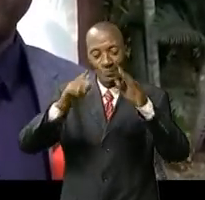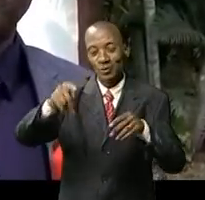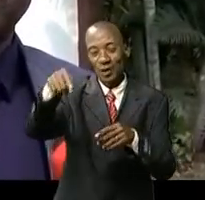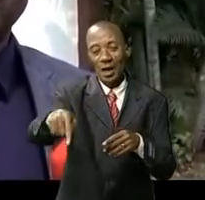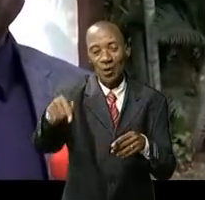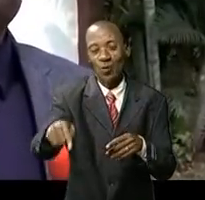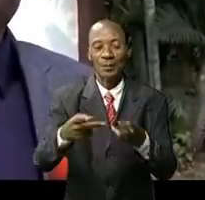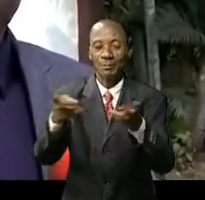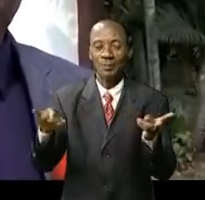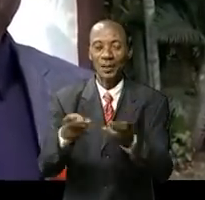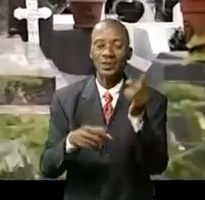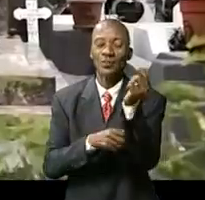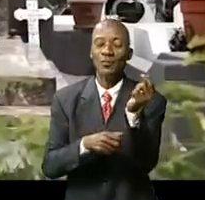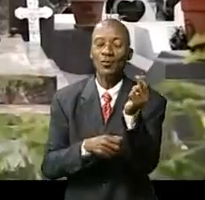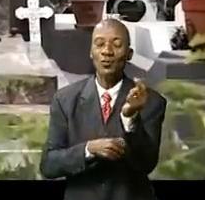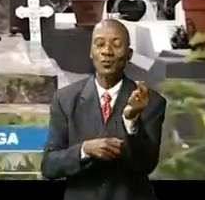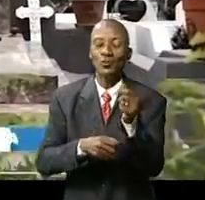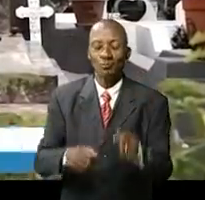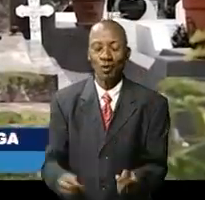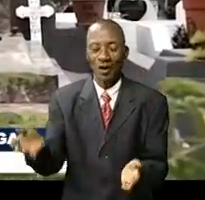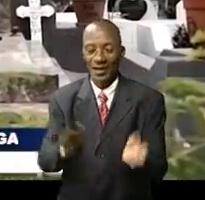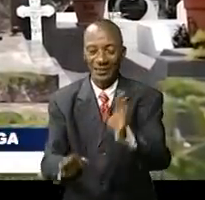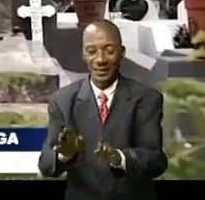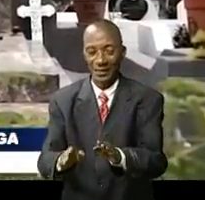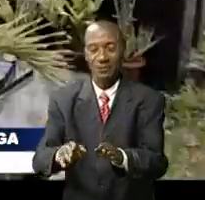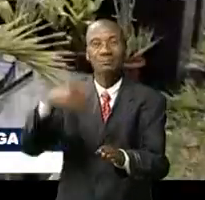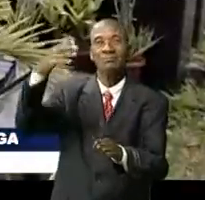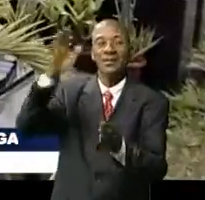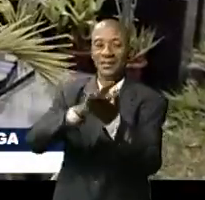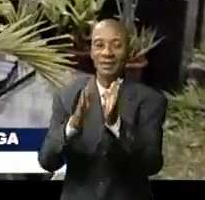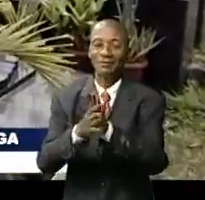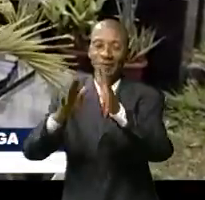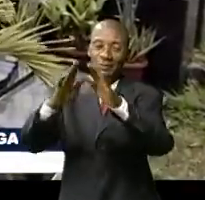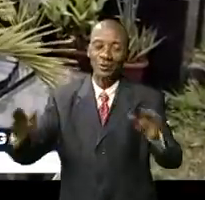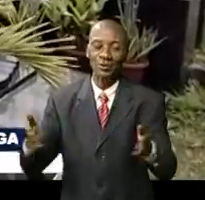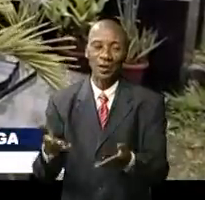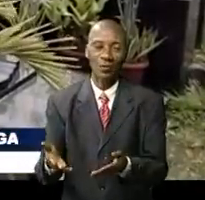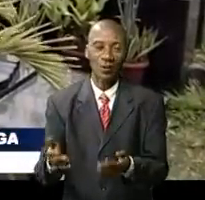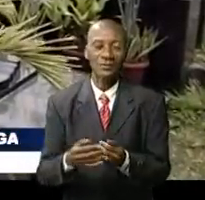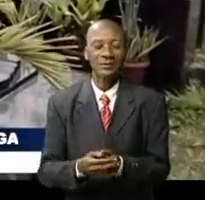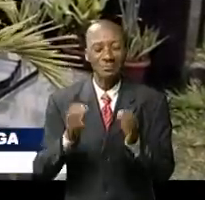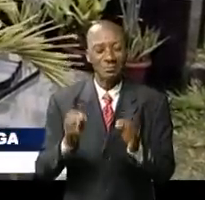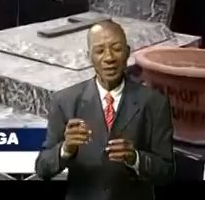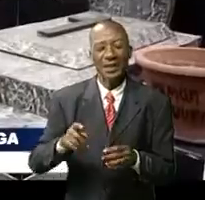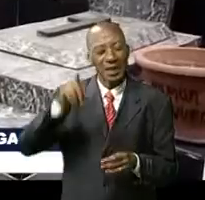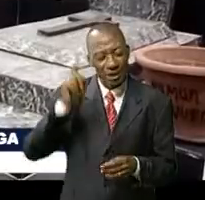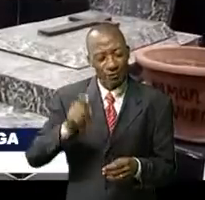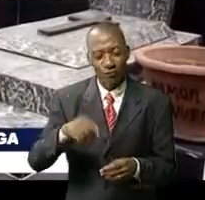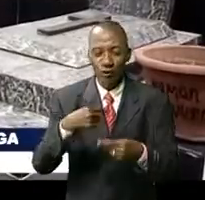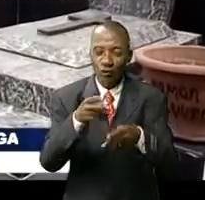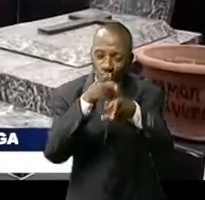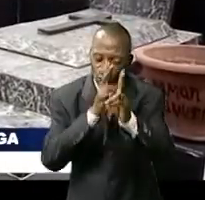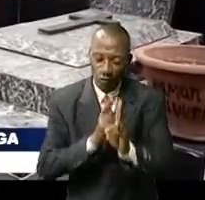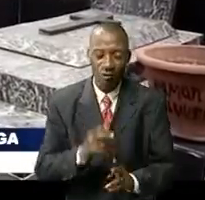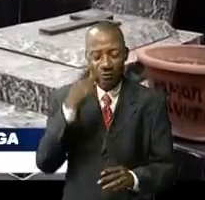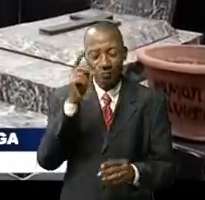l'avait inhumé. Dans les us et coutumes africaines, voire bantous, les morts méritent respect dans leur repos éternel. Il